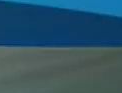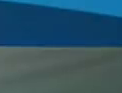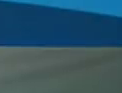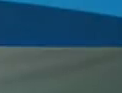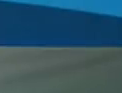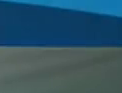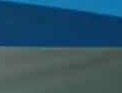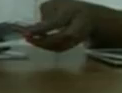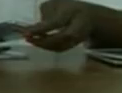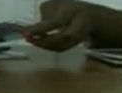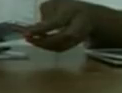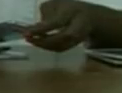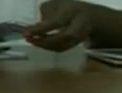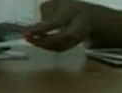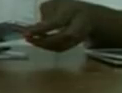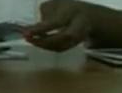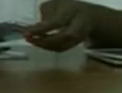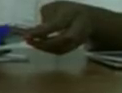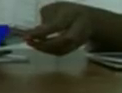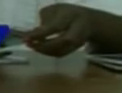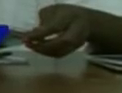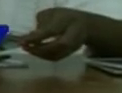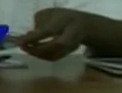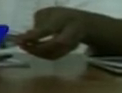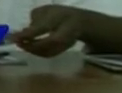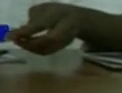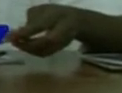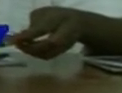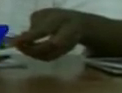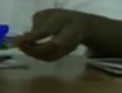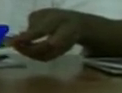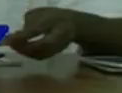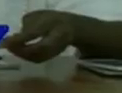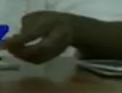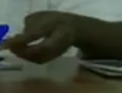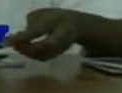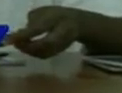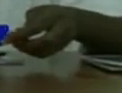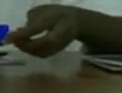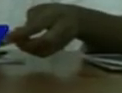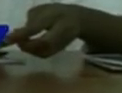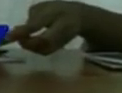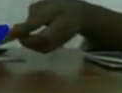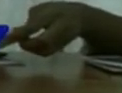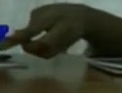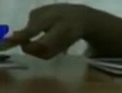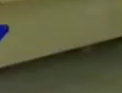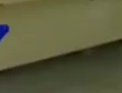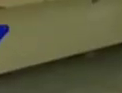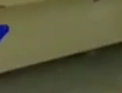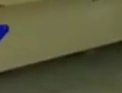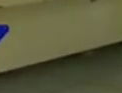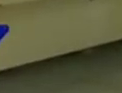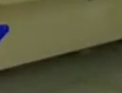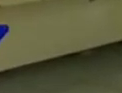Les acteurs de l'éducation au Sahel reçoivent encouragement et soutien de la part des ministres en charge de l'éducation nationale et de